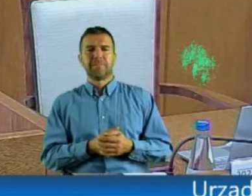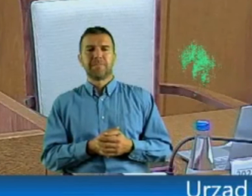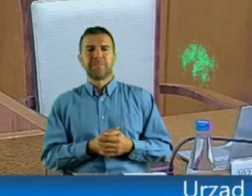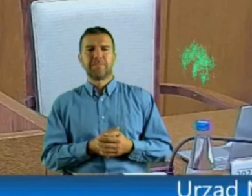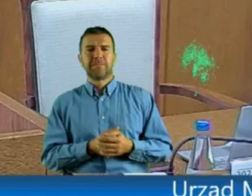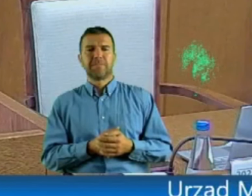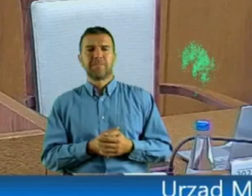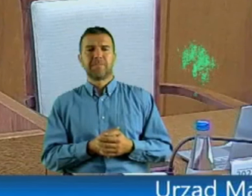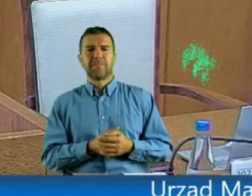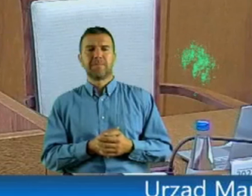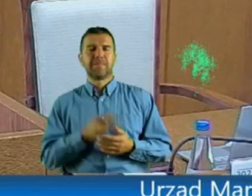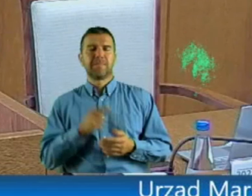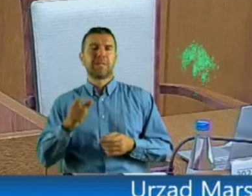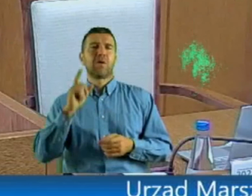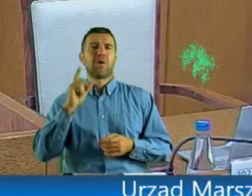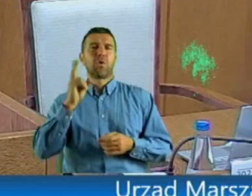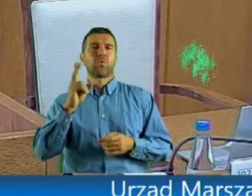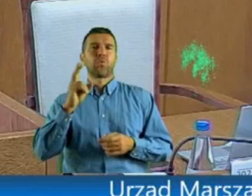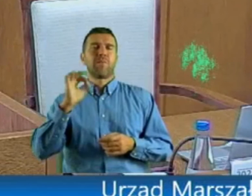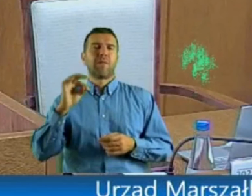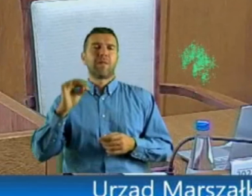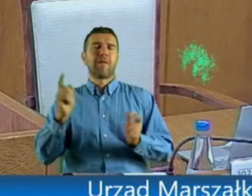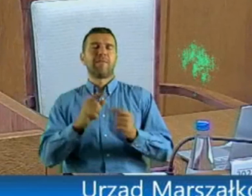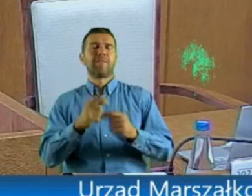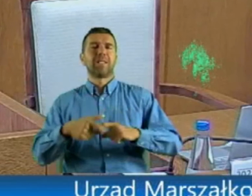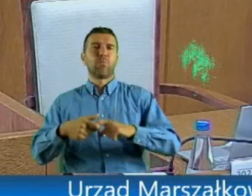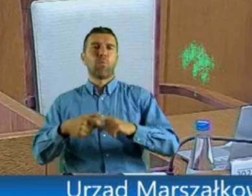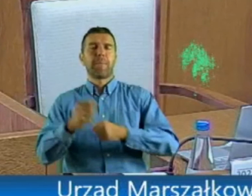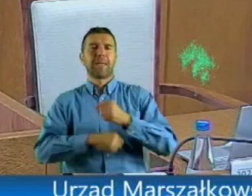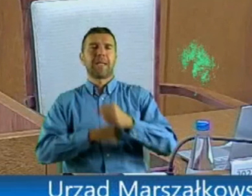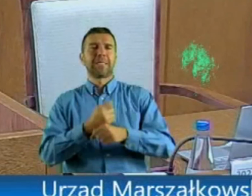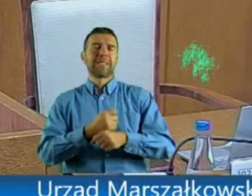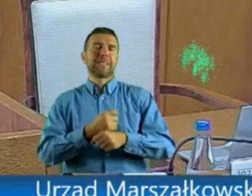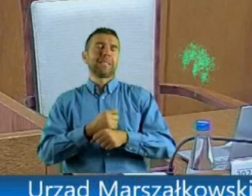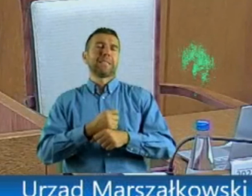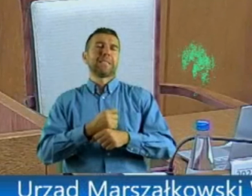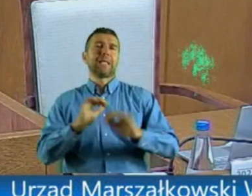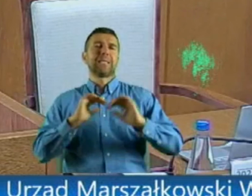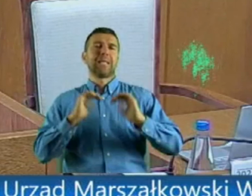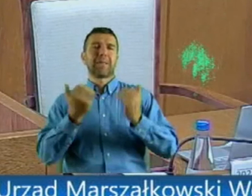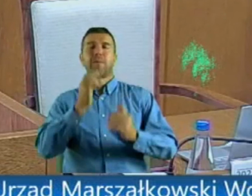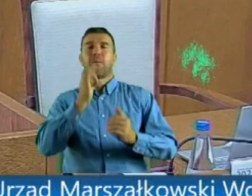ten konwent, współpraca z sejmikami młodzieżowymi.